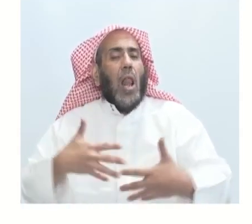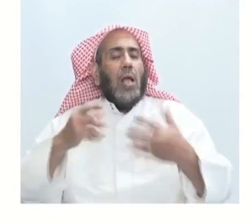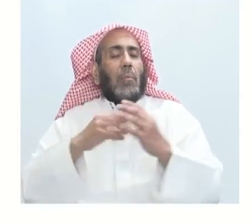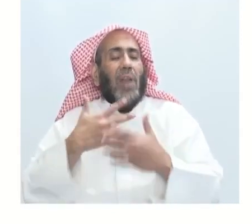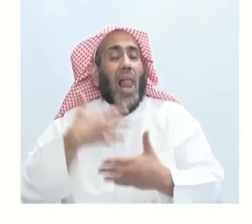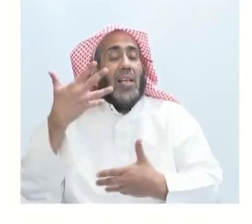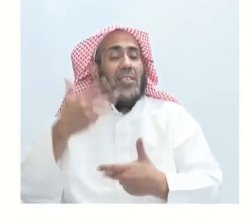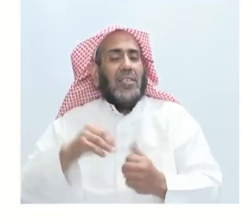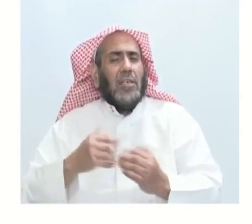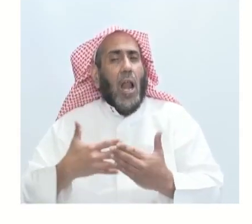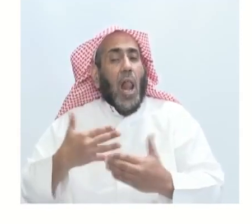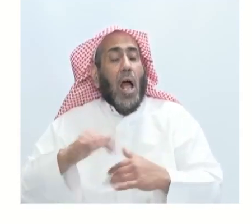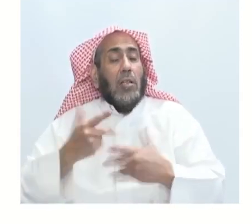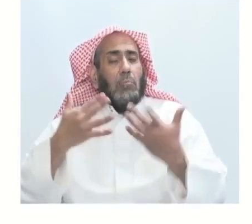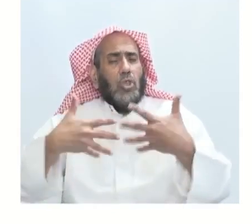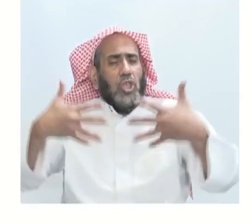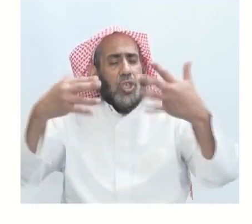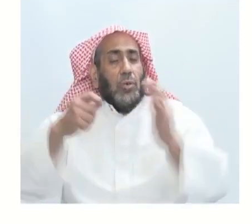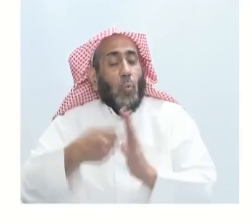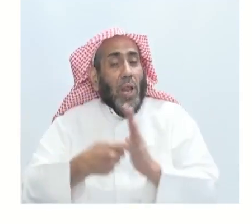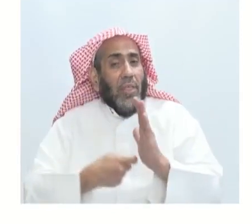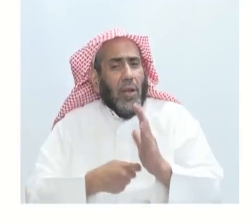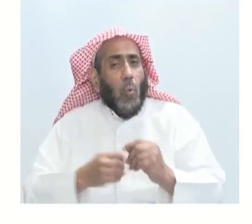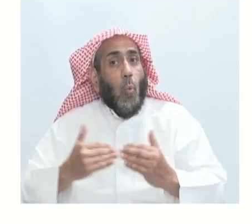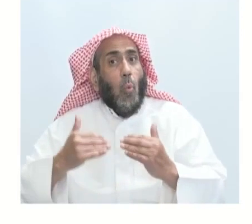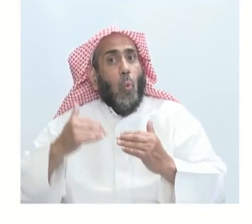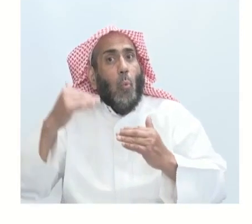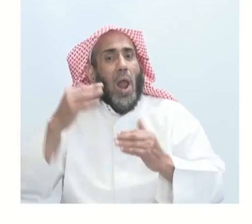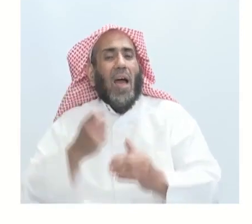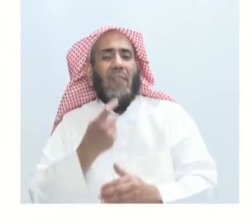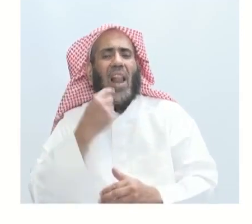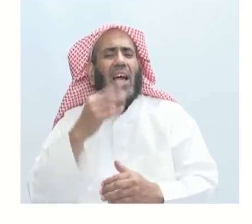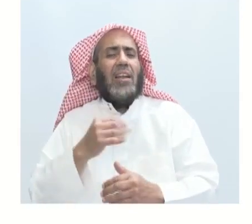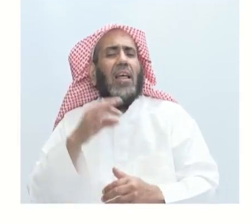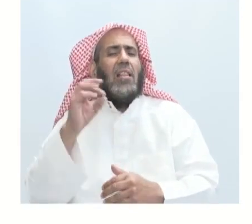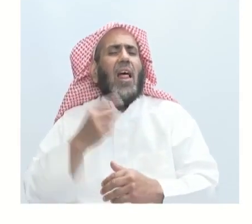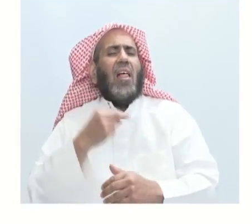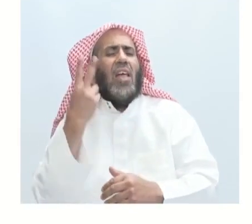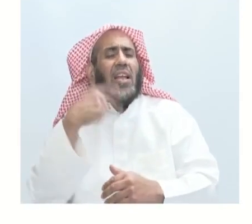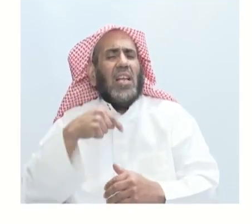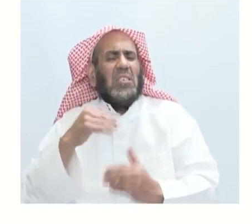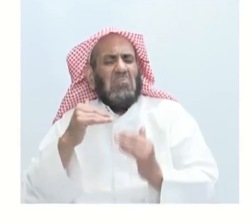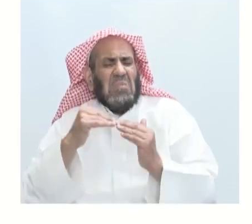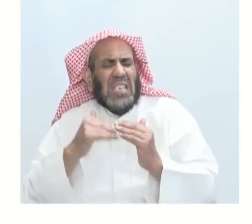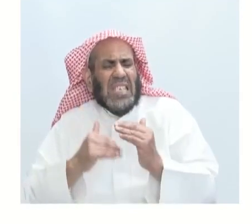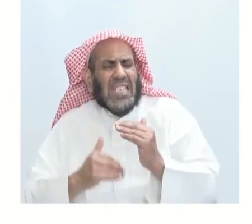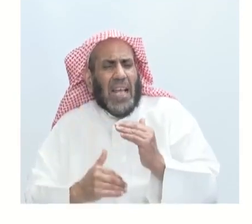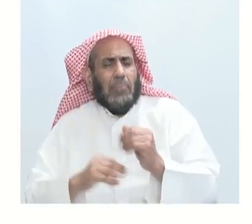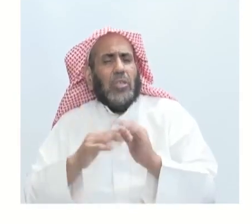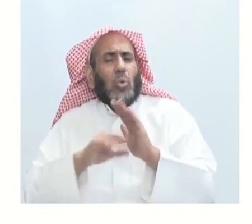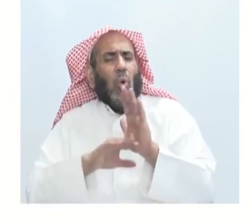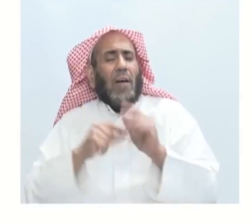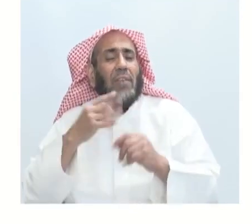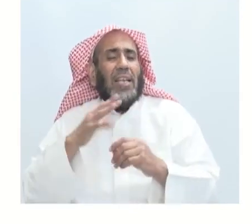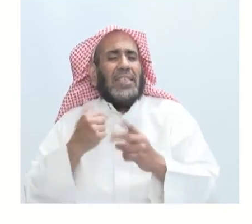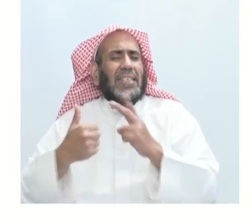في البدايه كان الادب العربي شعرا ونثرا قد بلغ في نهايه القرن الثاني عشر ادنى مستوى له في العصر الجاهلي ومن